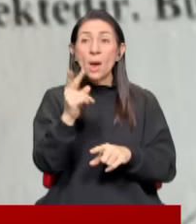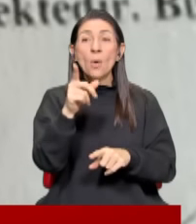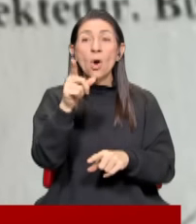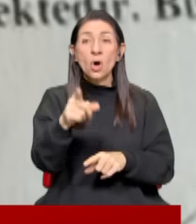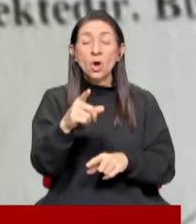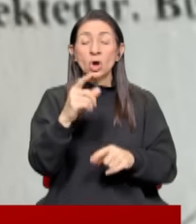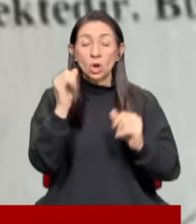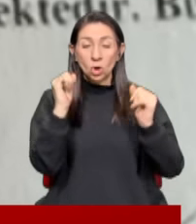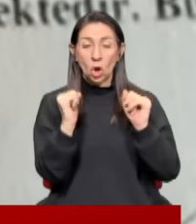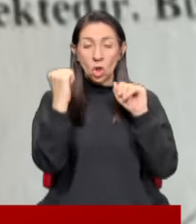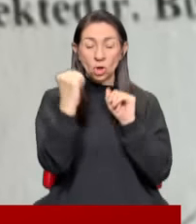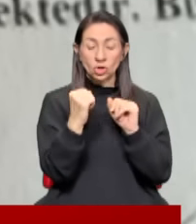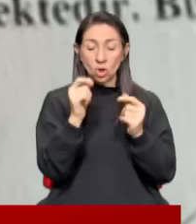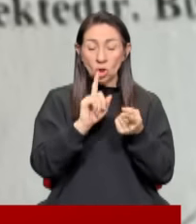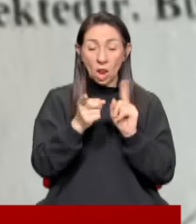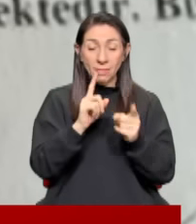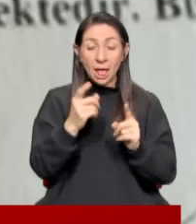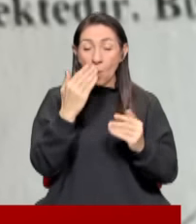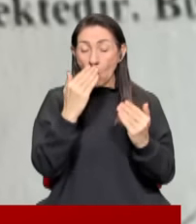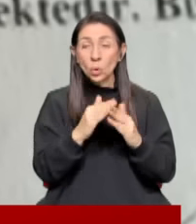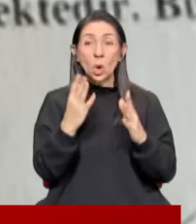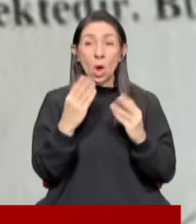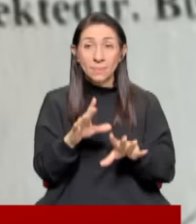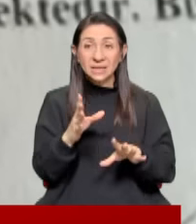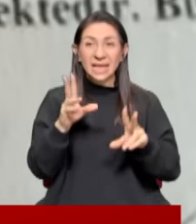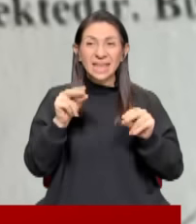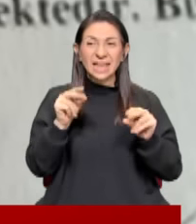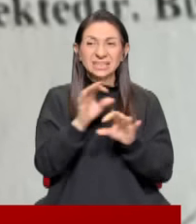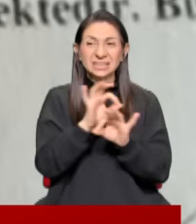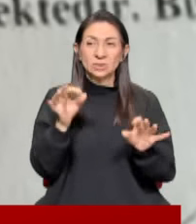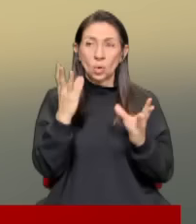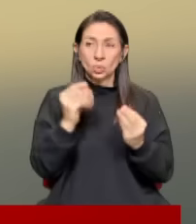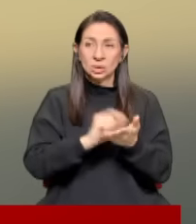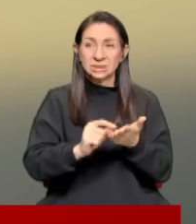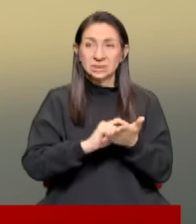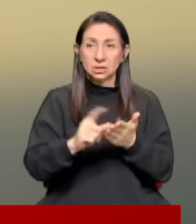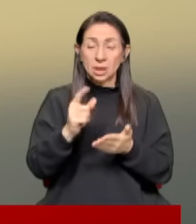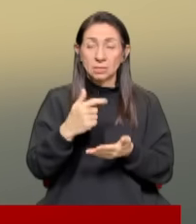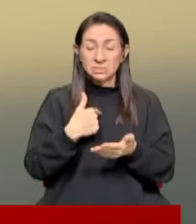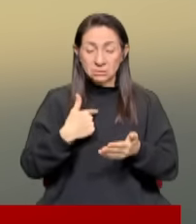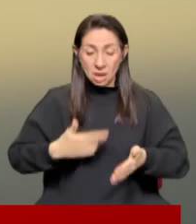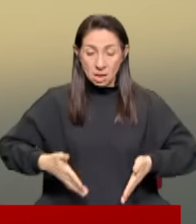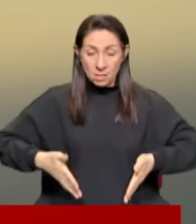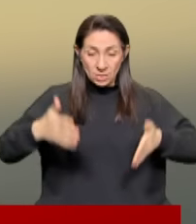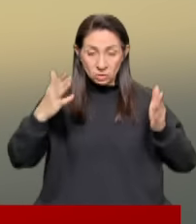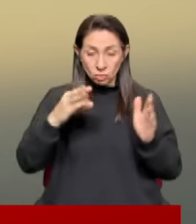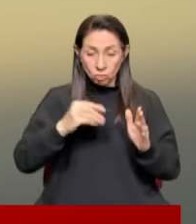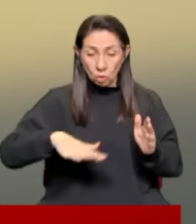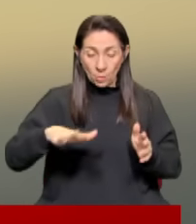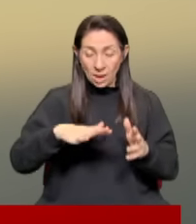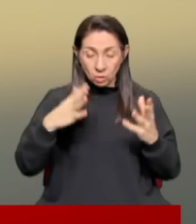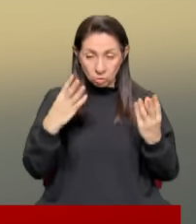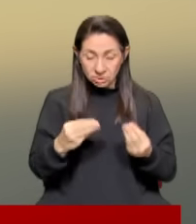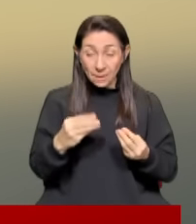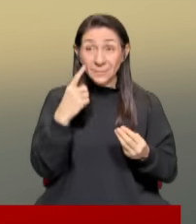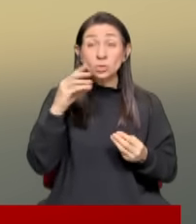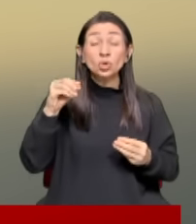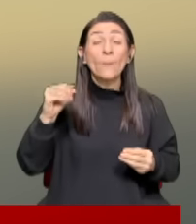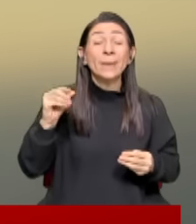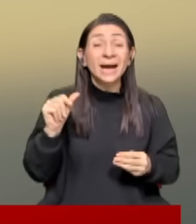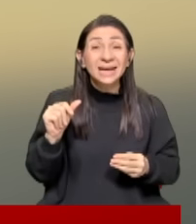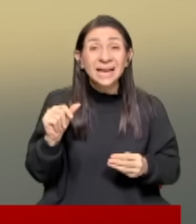raporda kolonların yönetmeliklere uygun olmadığı, yetersiz olduğu yazılı. Bizim apartmanın toprak olması. Bakın